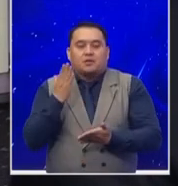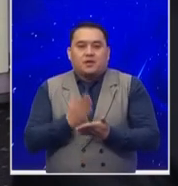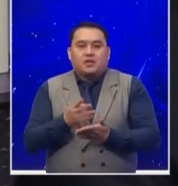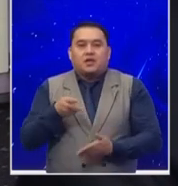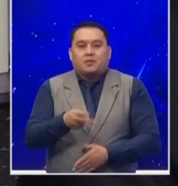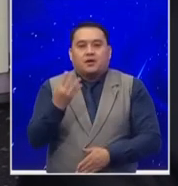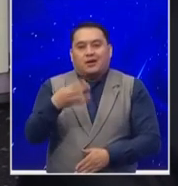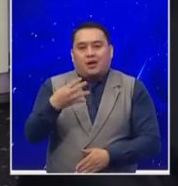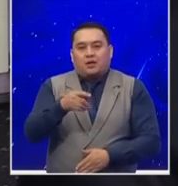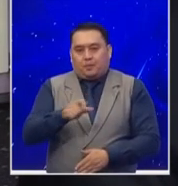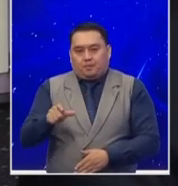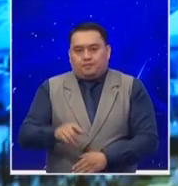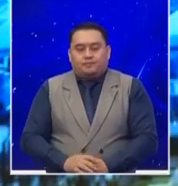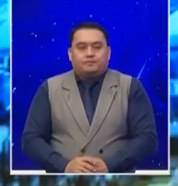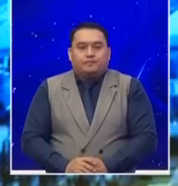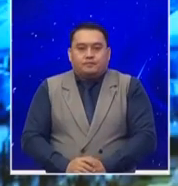2040 адамымыз бар.